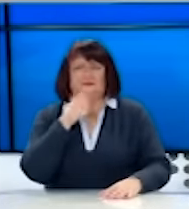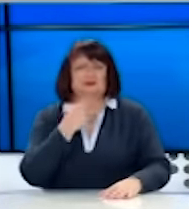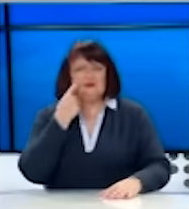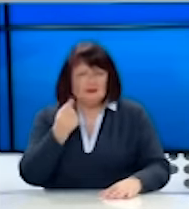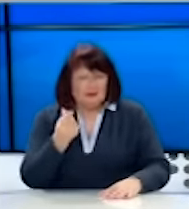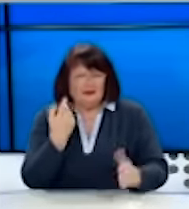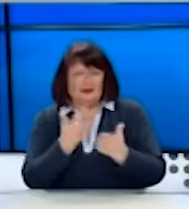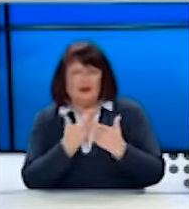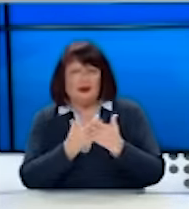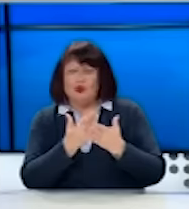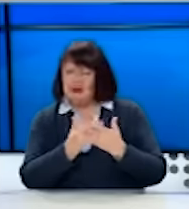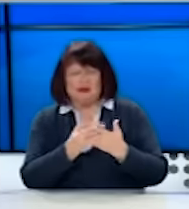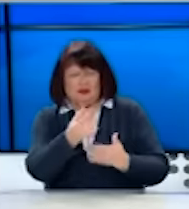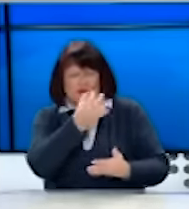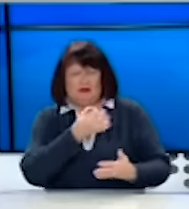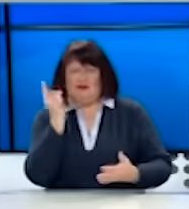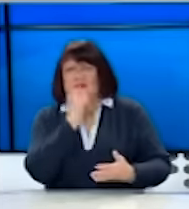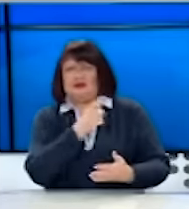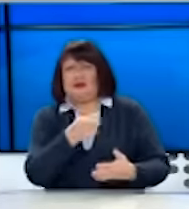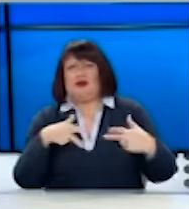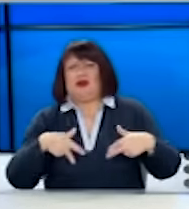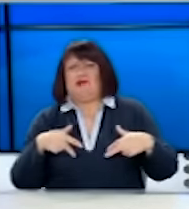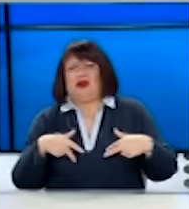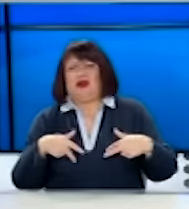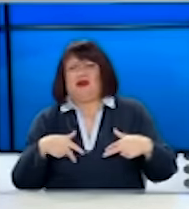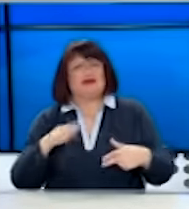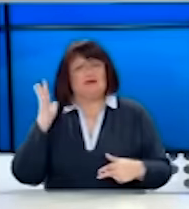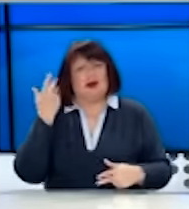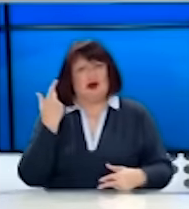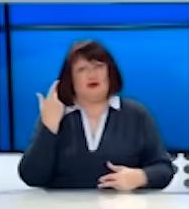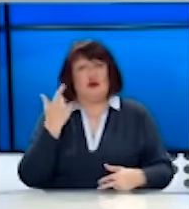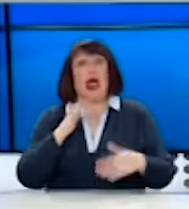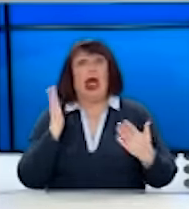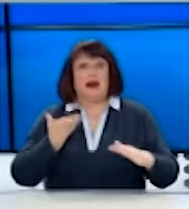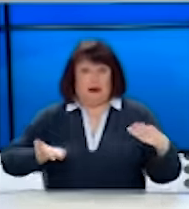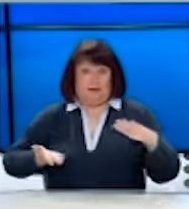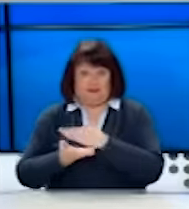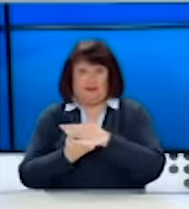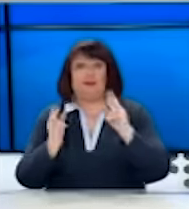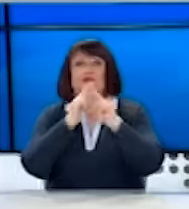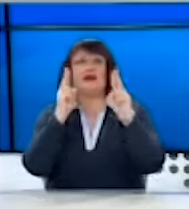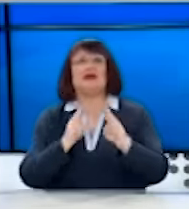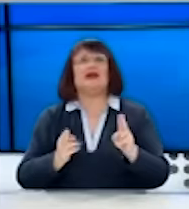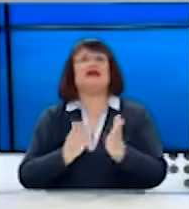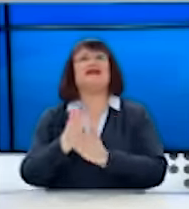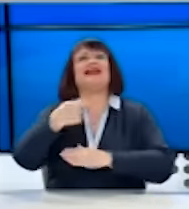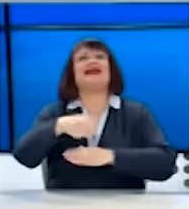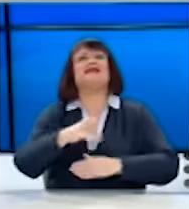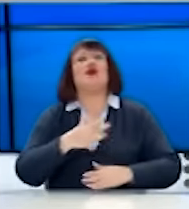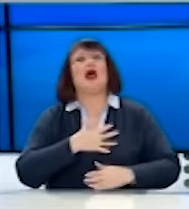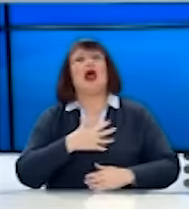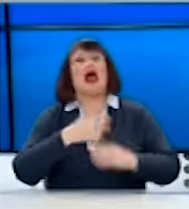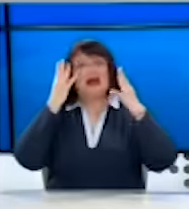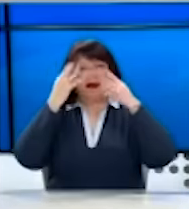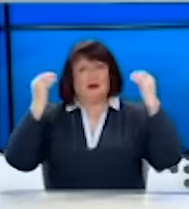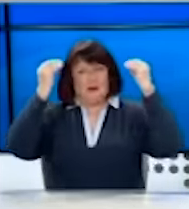διαψευστεί πανηγυρικά στο παρελθόν, αλλά και γιατί μια πιθανή προσφυγή στο Διεθνές Δικαστήριο της Χάγης,